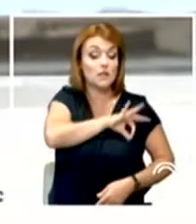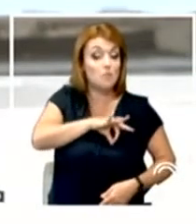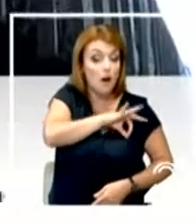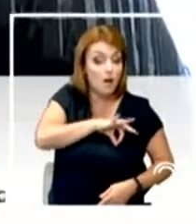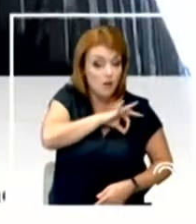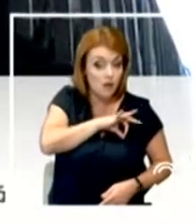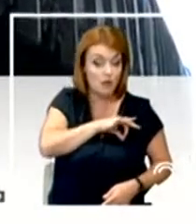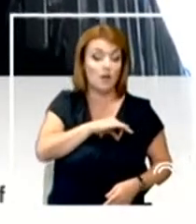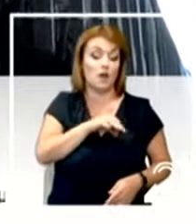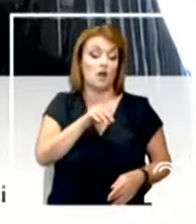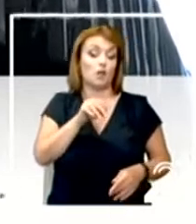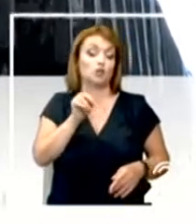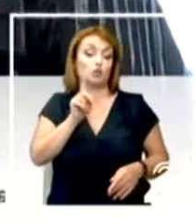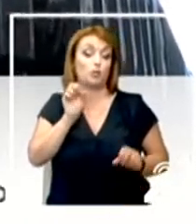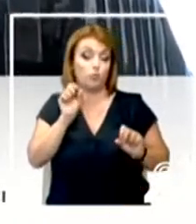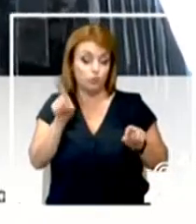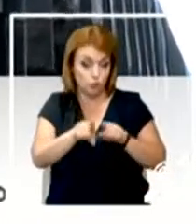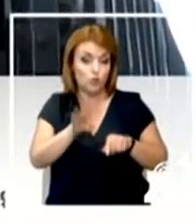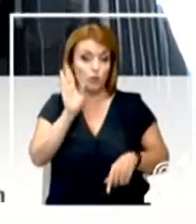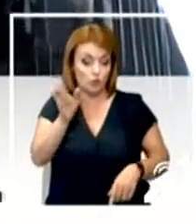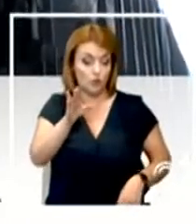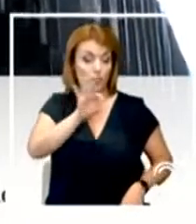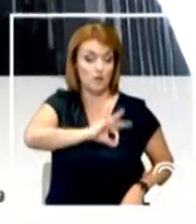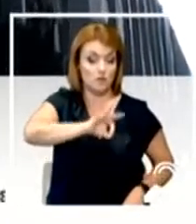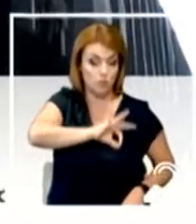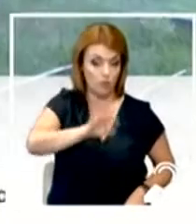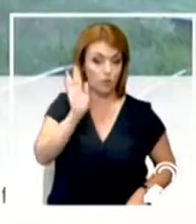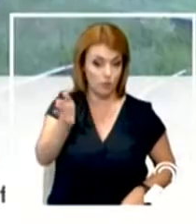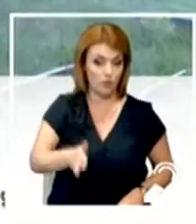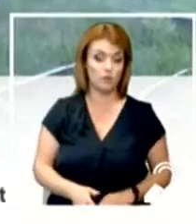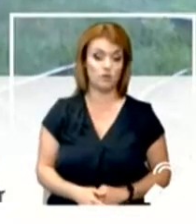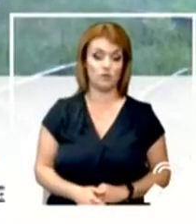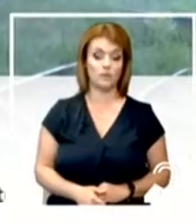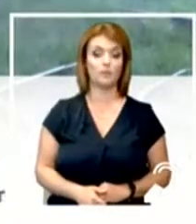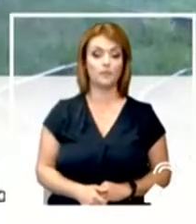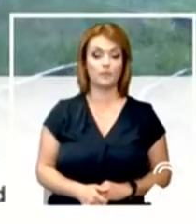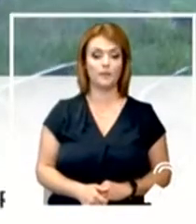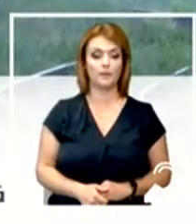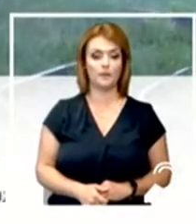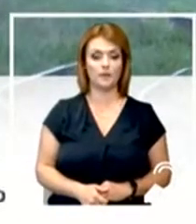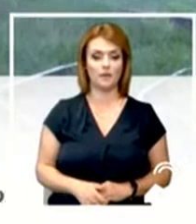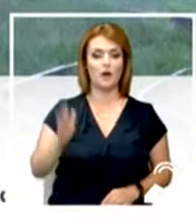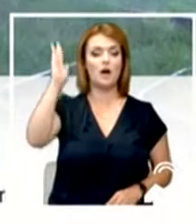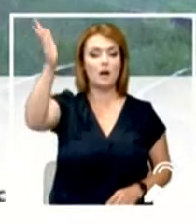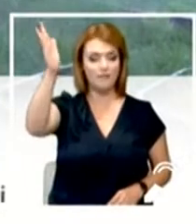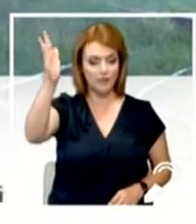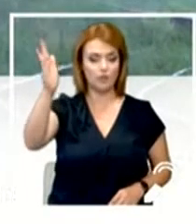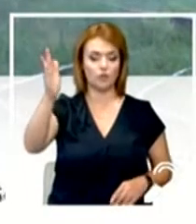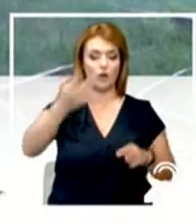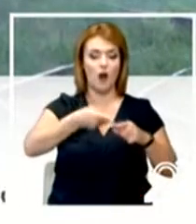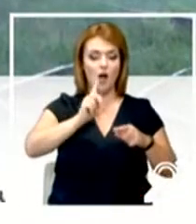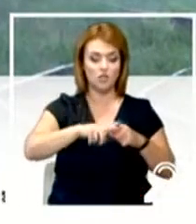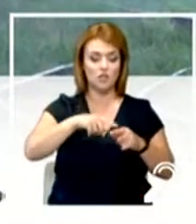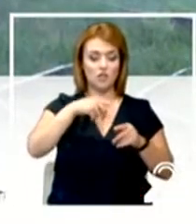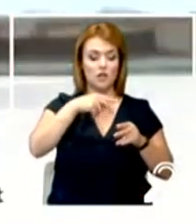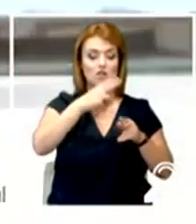cereale și eventual alte mărfuri, poate fi chiar și combustibil lichid. În viitor, această linie ne